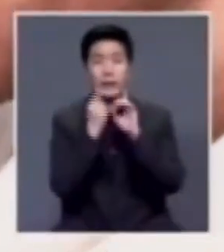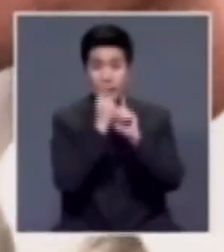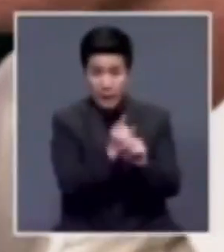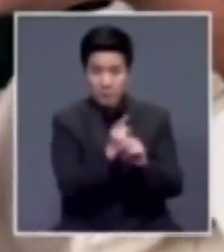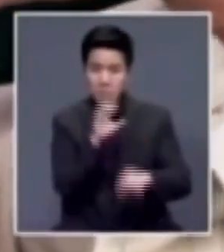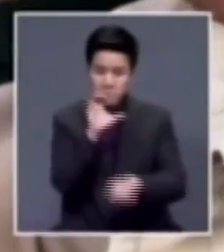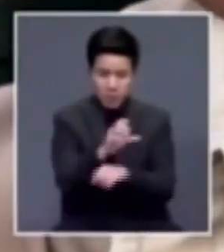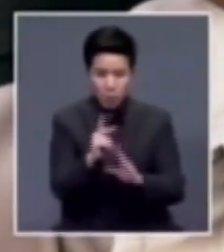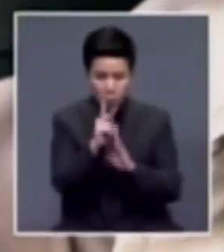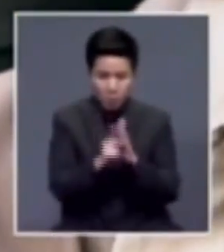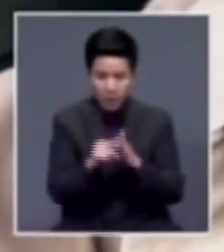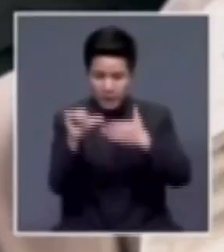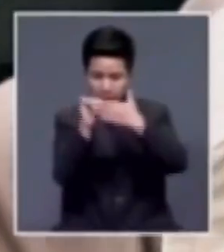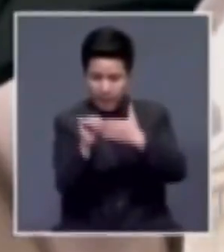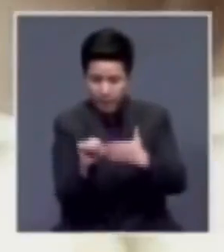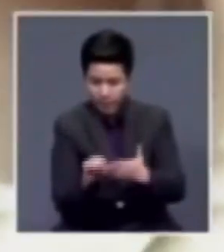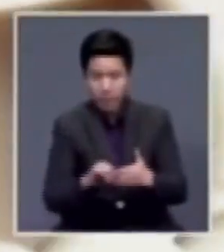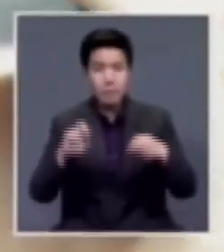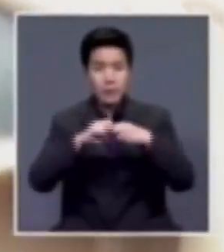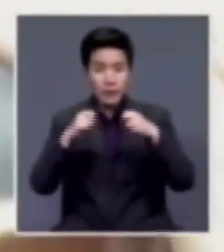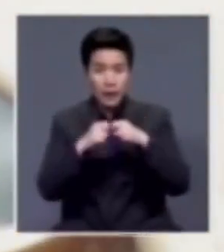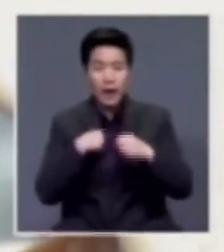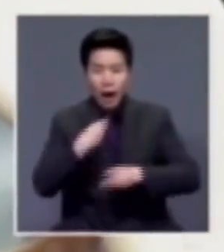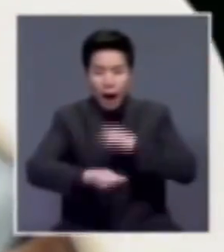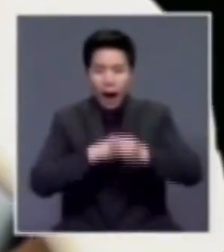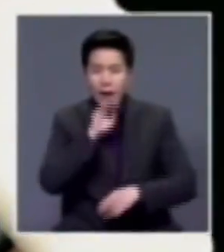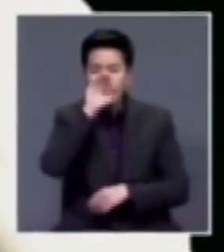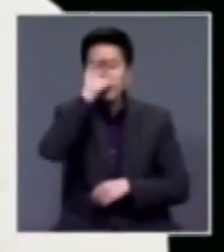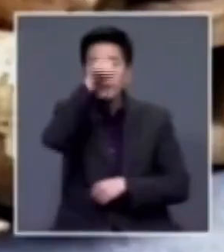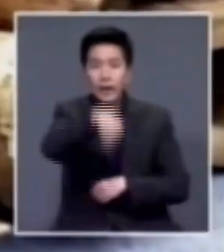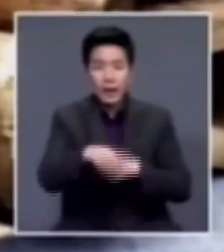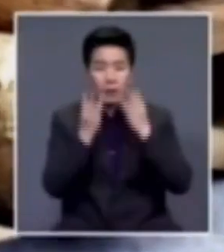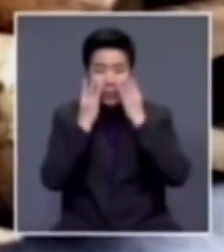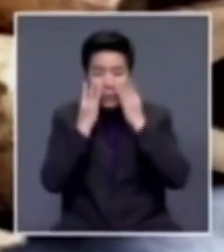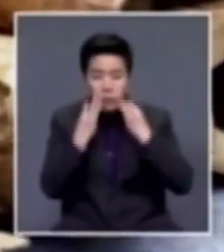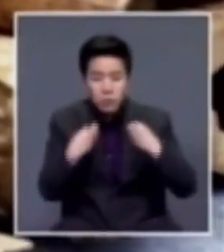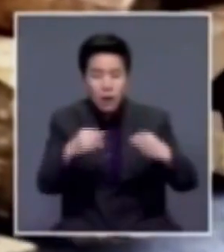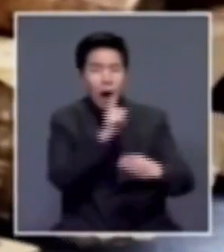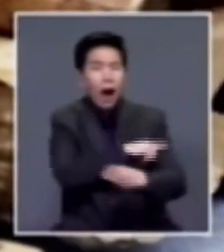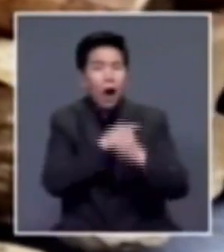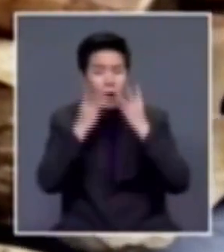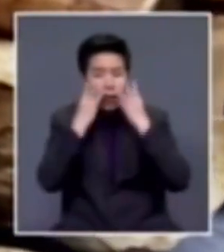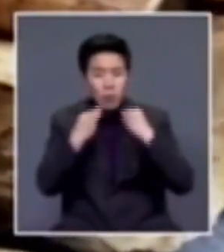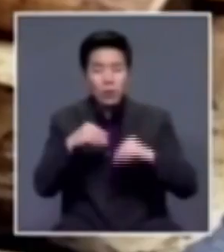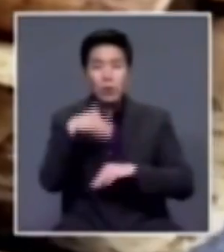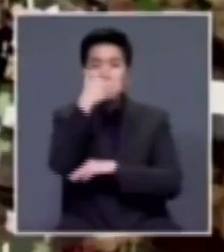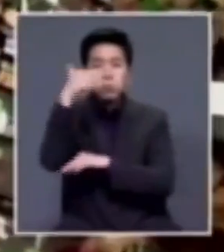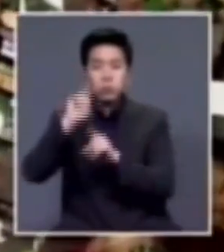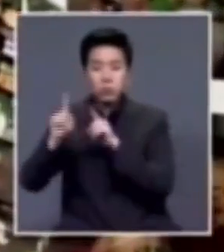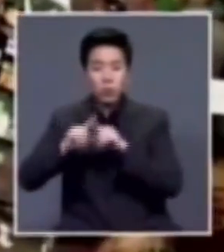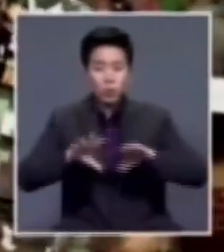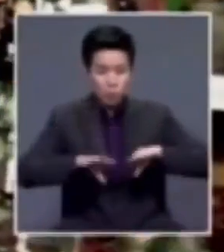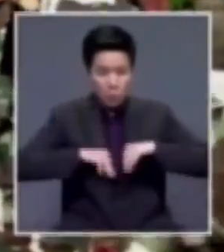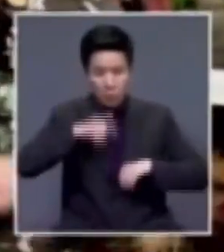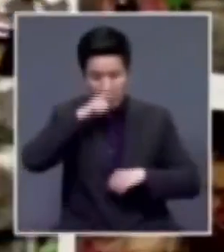และกระบวนการยุติธรรมเข้ามาแก้ไขปัญหาการค้างาช้างในประเทศไทยจนผลเป็นที่ยอมรับในเวทีนานาอารยชาตินะ